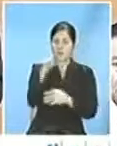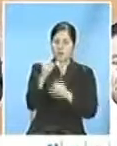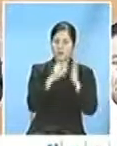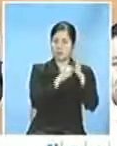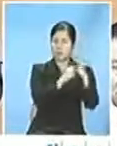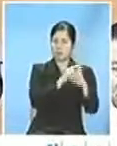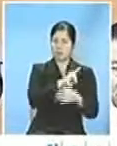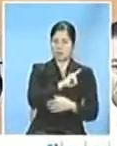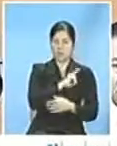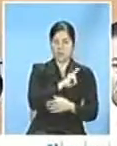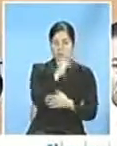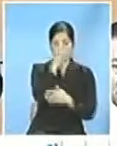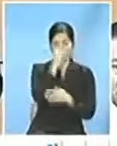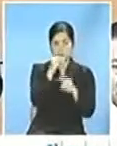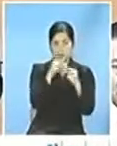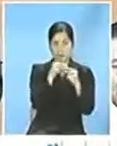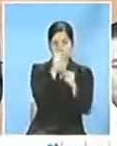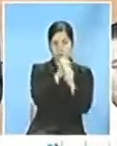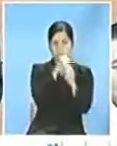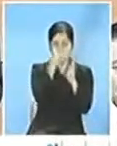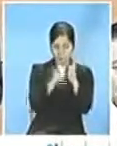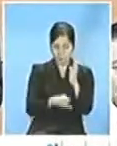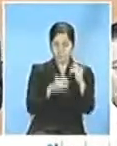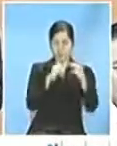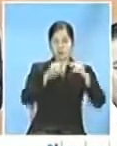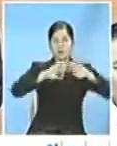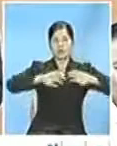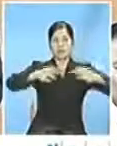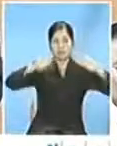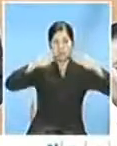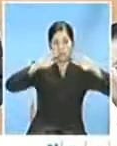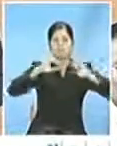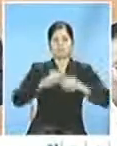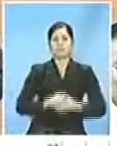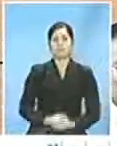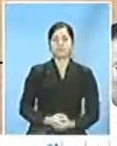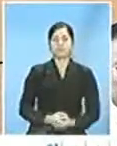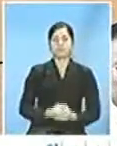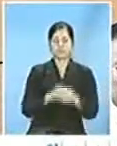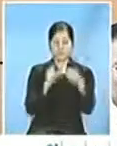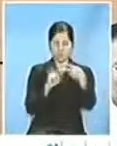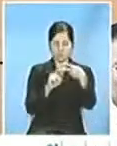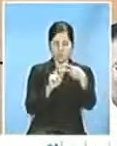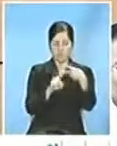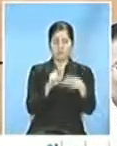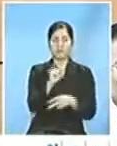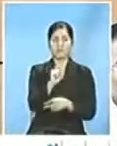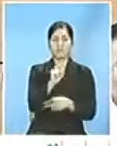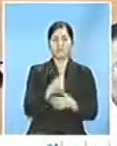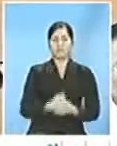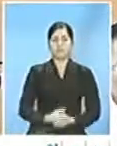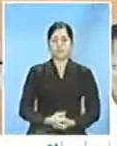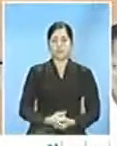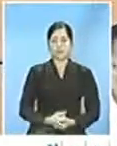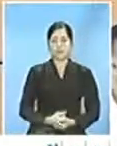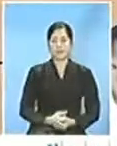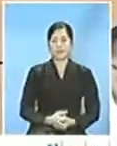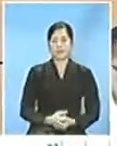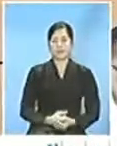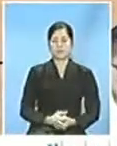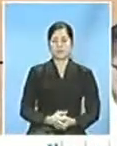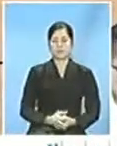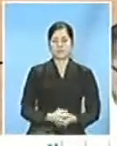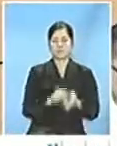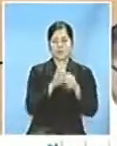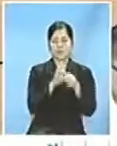านี้เป็นความผิดต่อรัฐและเป็นหน้าที่ของรัฐประการที่สองท่านประธานครับหลักการ